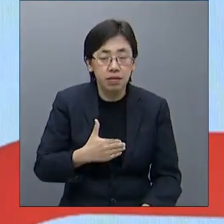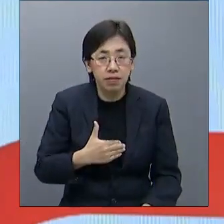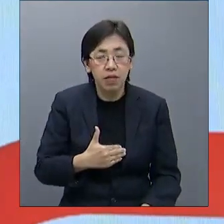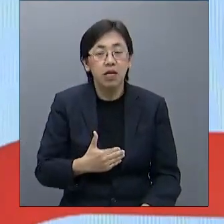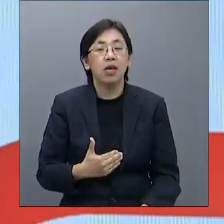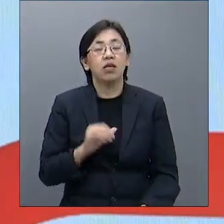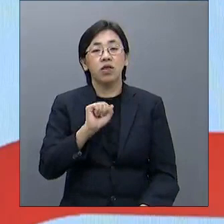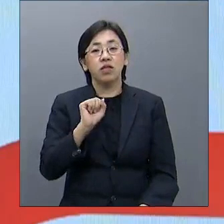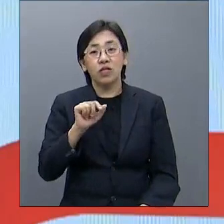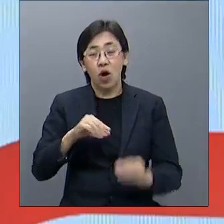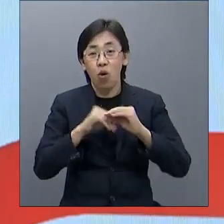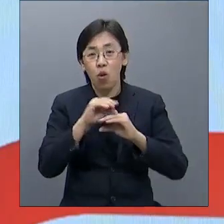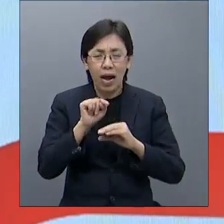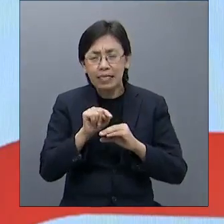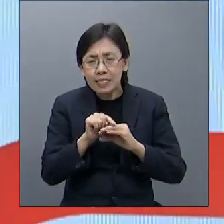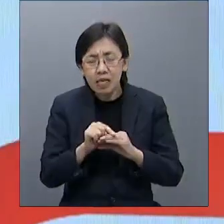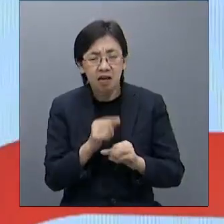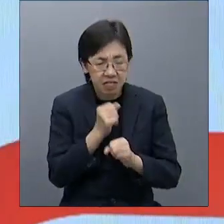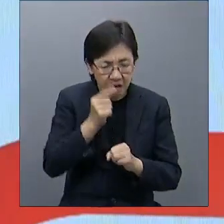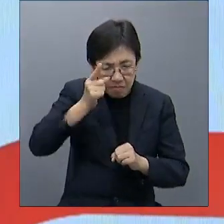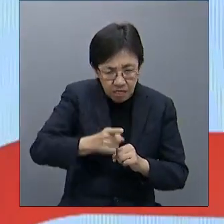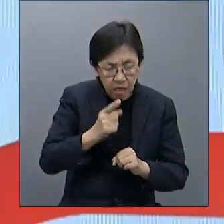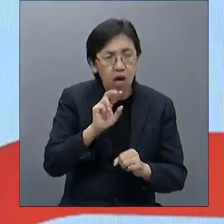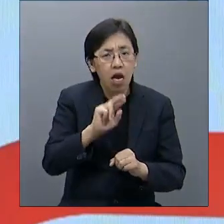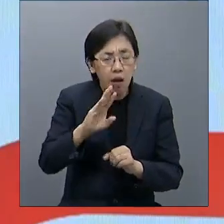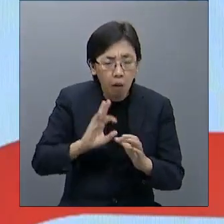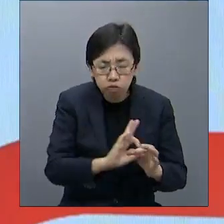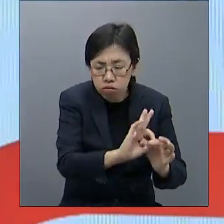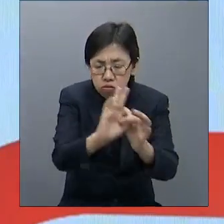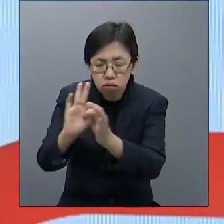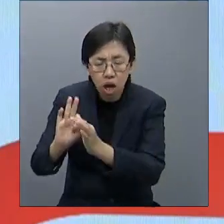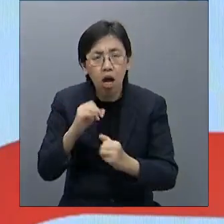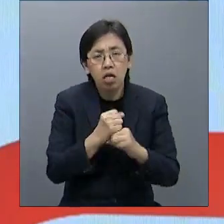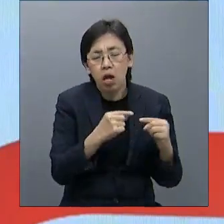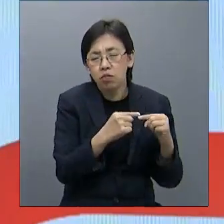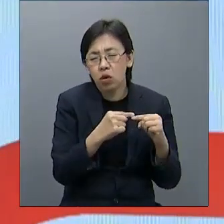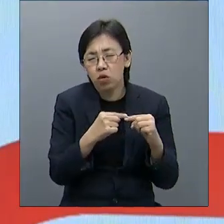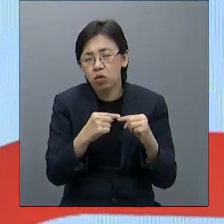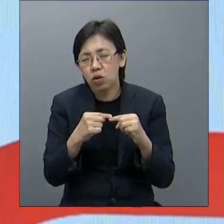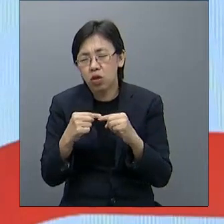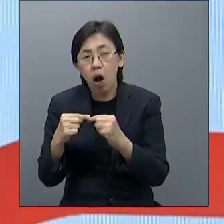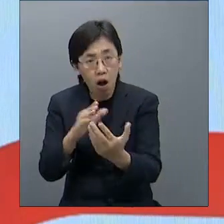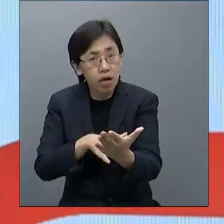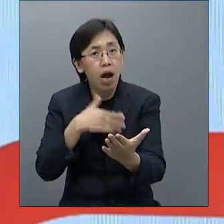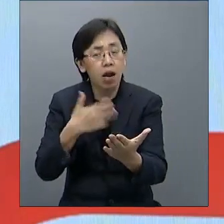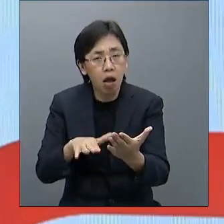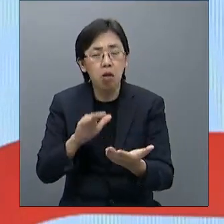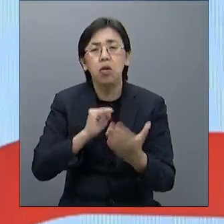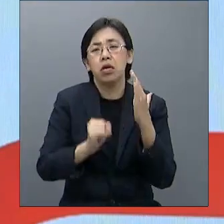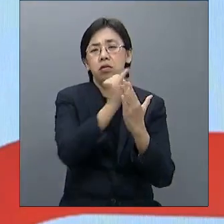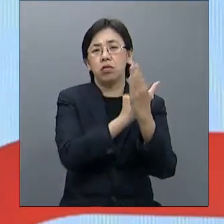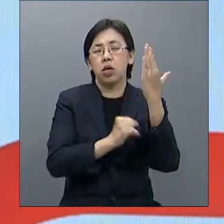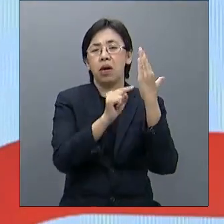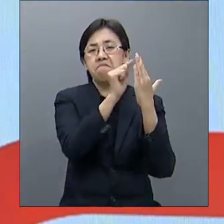ที่ทำงานอย่างจริงจังแล้วก็ทำงานอย่างเป็นระบบทำมาอย่างต่อเนื่องแล้วก็อย่างยาวนานนะคะไปในหลายๆพื้นที่หลายๆจังหวัดเลย